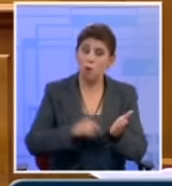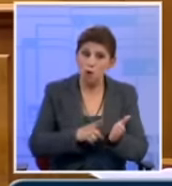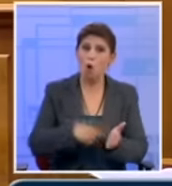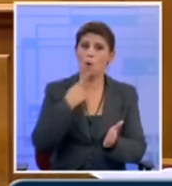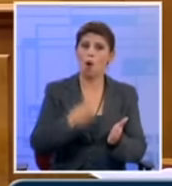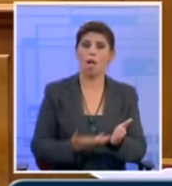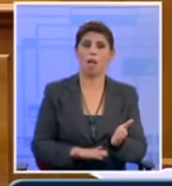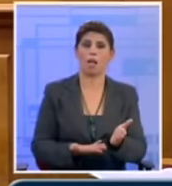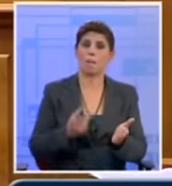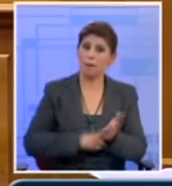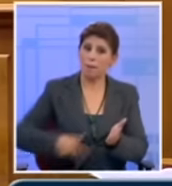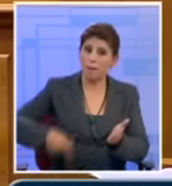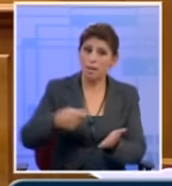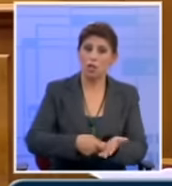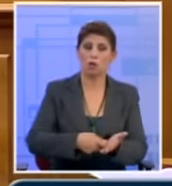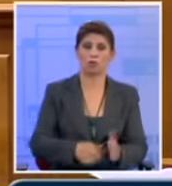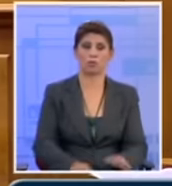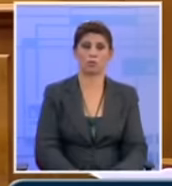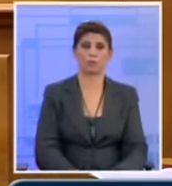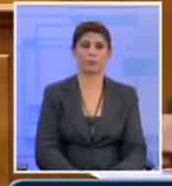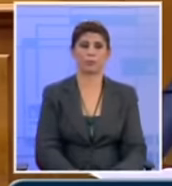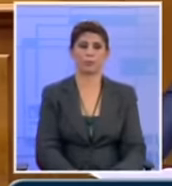λέει ότι πρέπει να πληρώσουν.